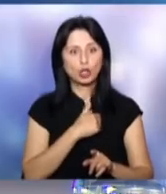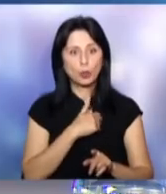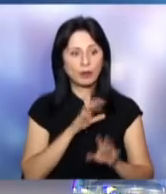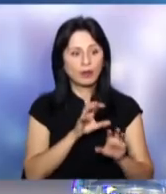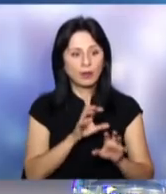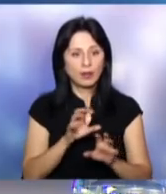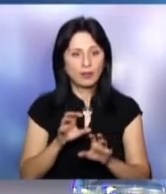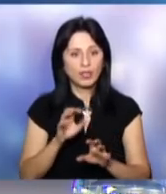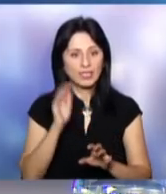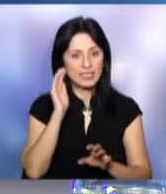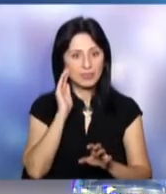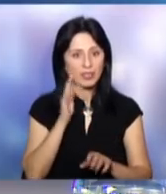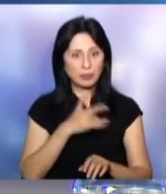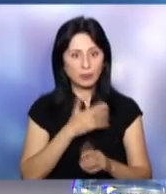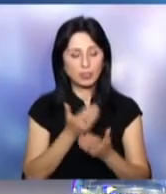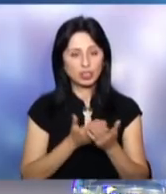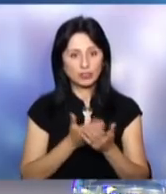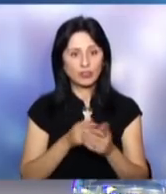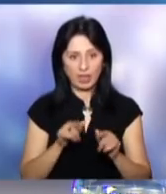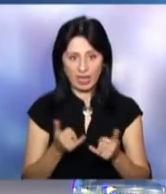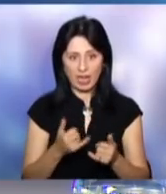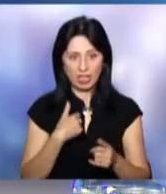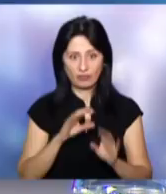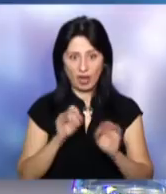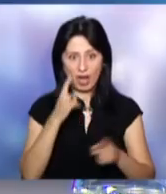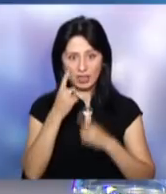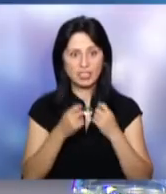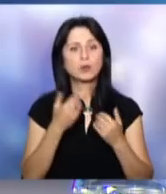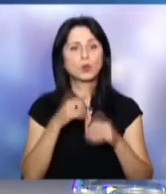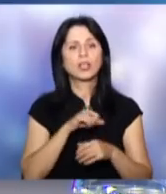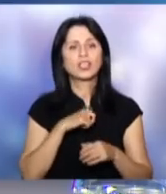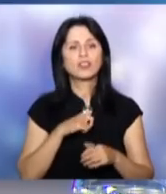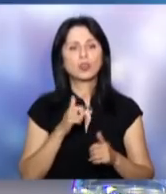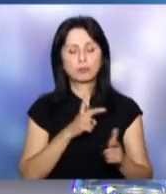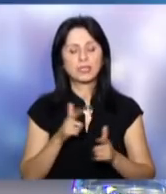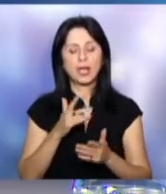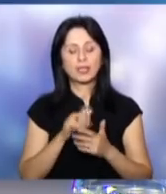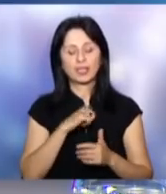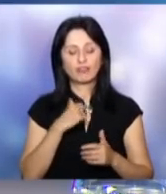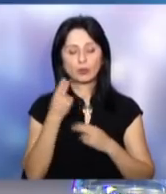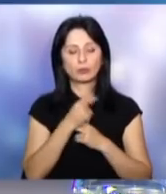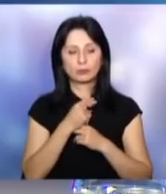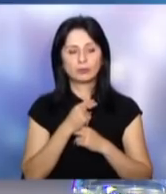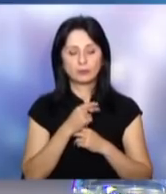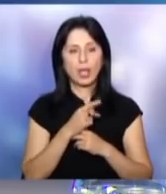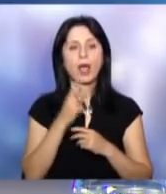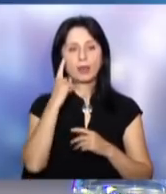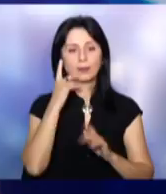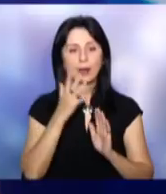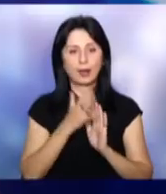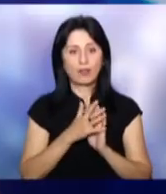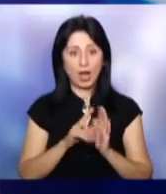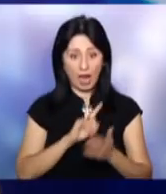ასე ყურადღებით ისმეს იმ ტიპის რჩევებს, რომელსაც ახლა ჩვენ გადაცემაში გთავაზობთ, ის ყოველთვის მზად არის მოთოკოს საკუთარი თავი. როცა